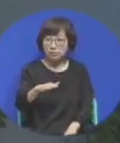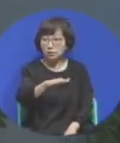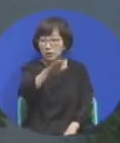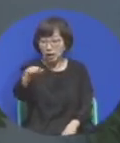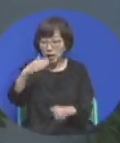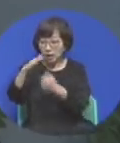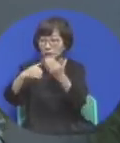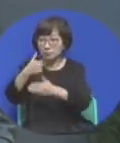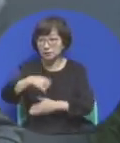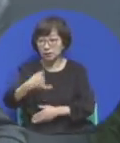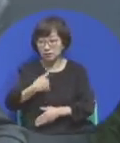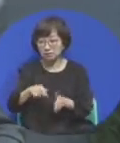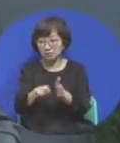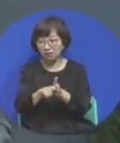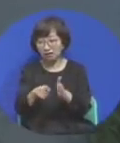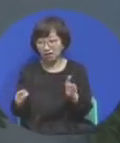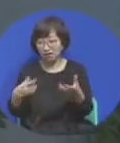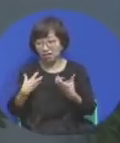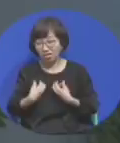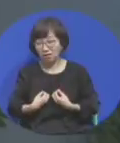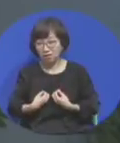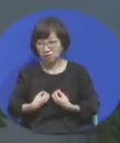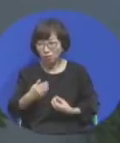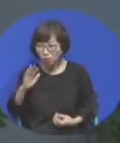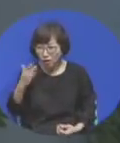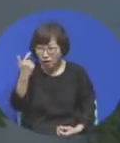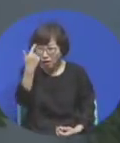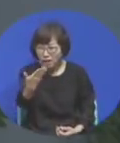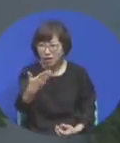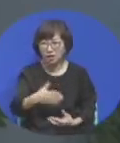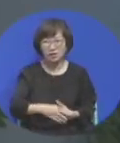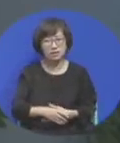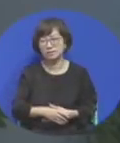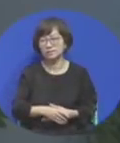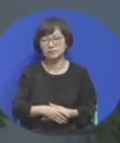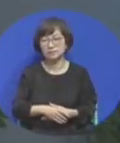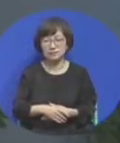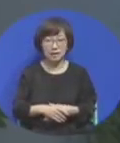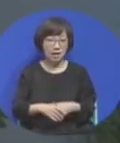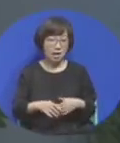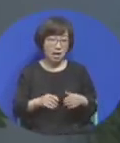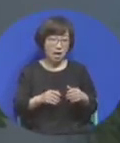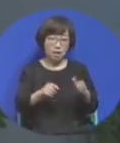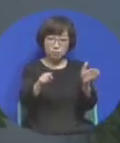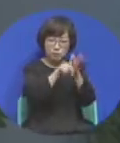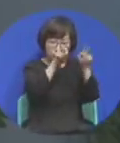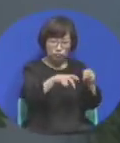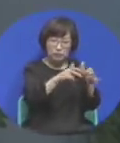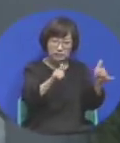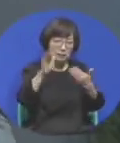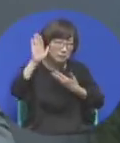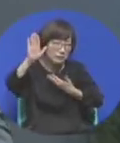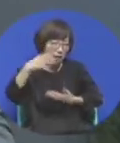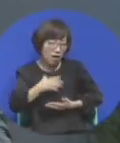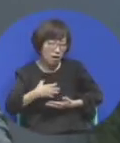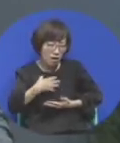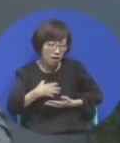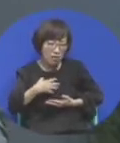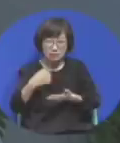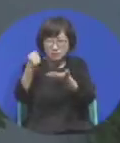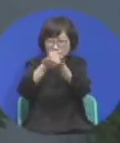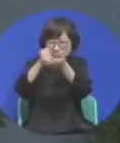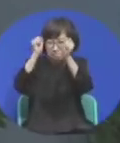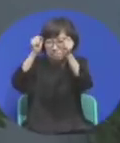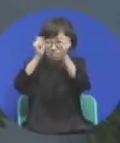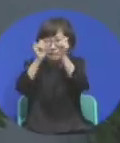the same? 그 많은 사람들이 그렇게 막 이 미래를 몰라 막 점수를 찾아다. Because people are so uncertain about their future,